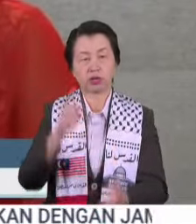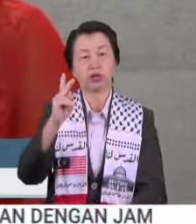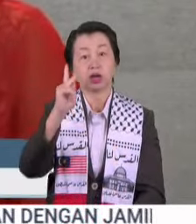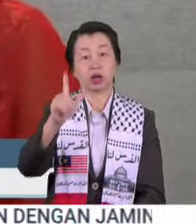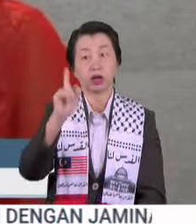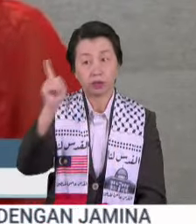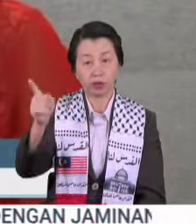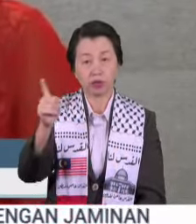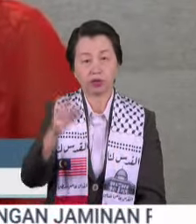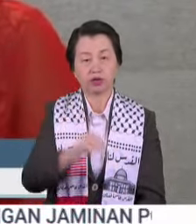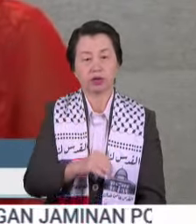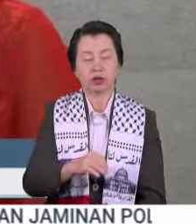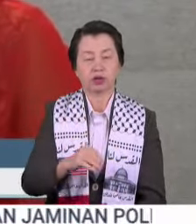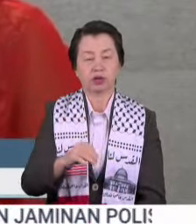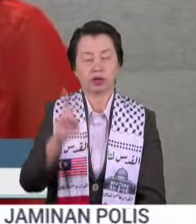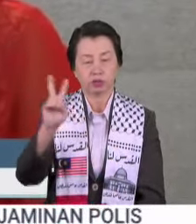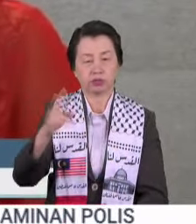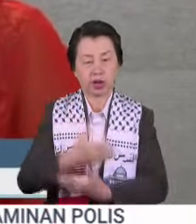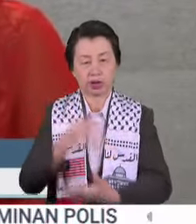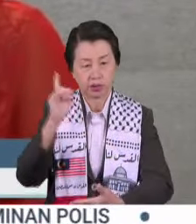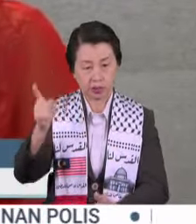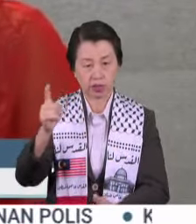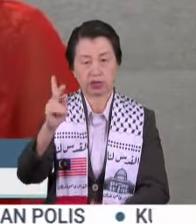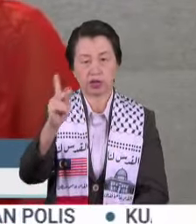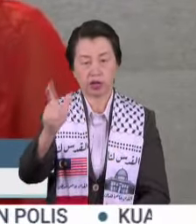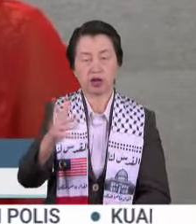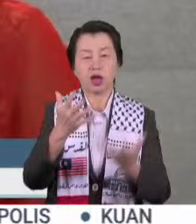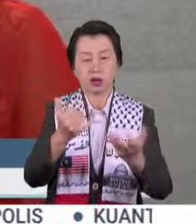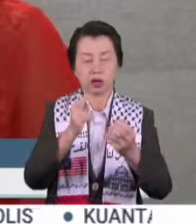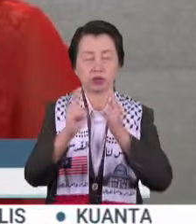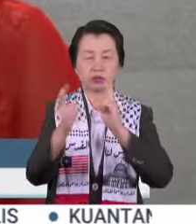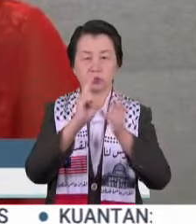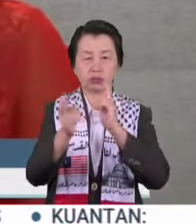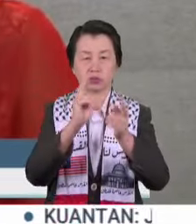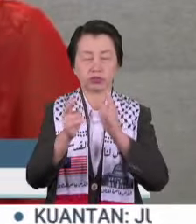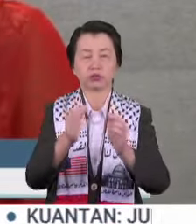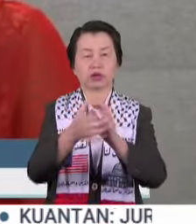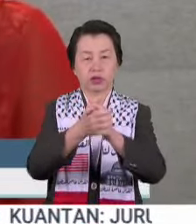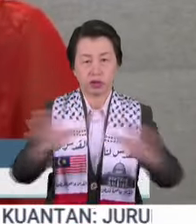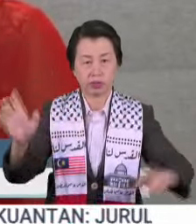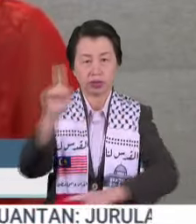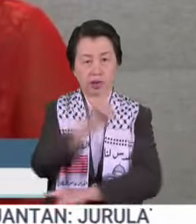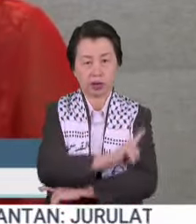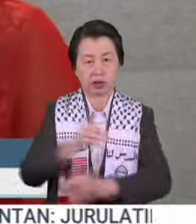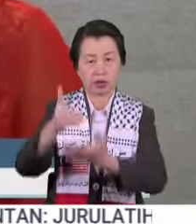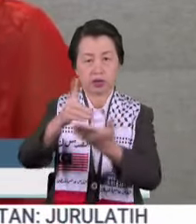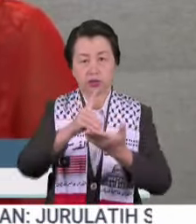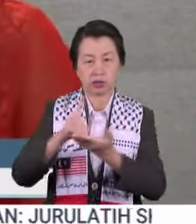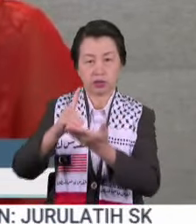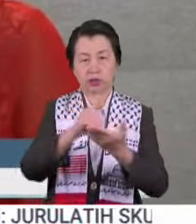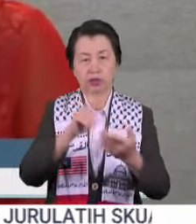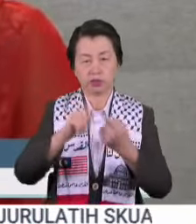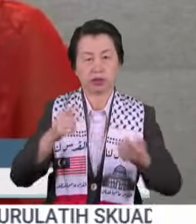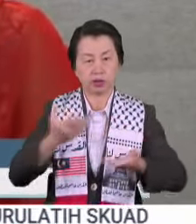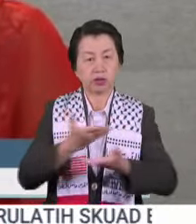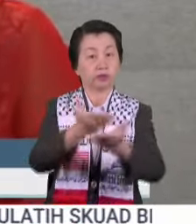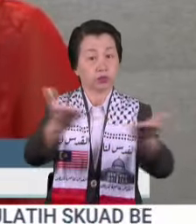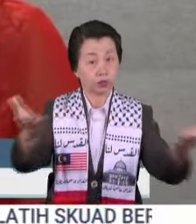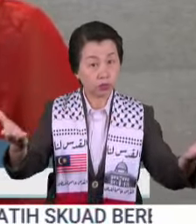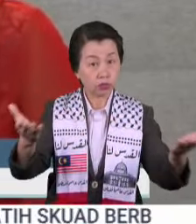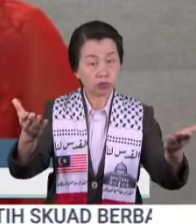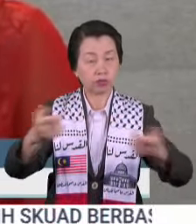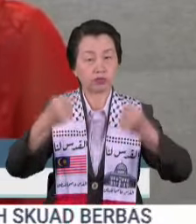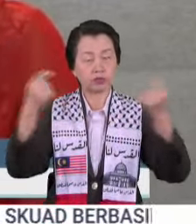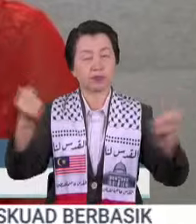Lumpur Sakti satish dan R Sabita ingin mengucapkan selamat hari dipawali kepada semua yang